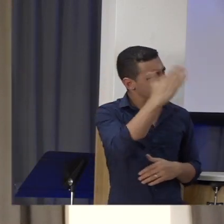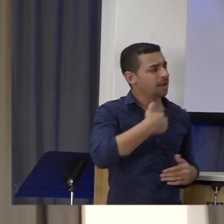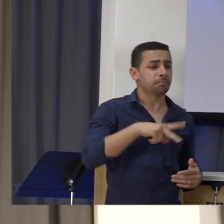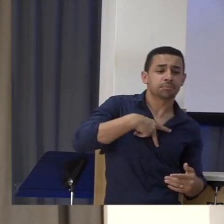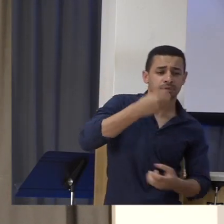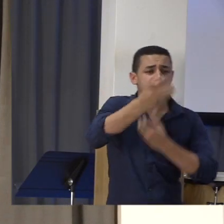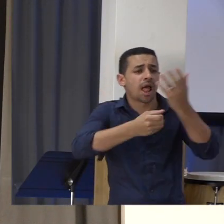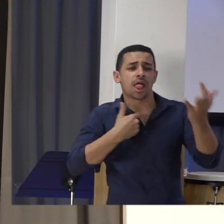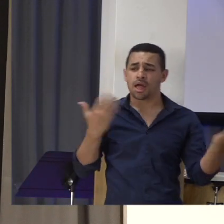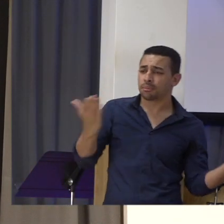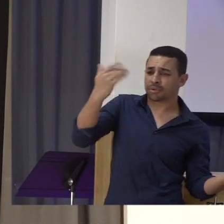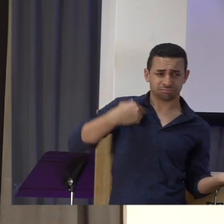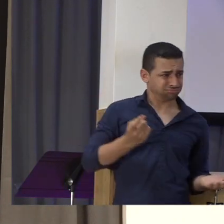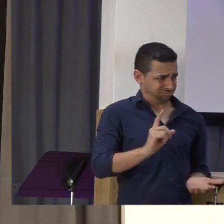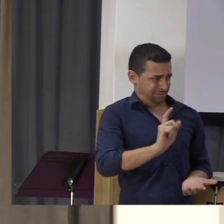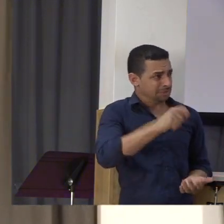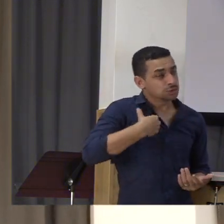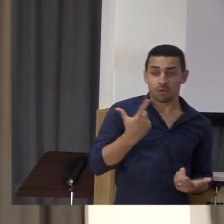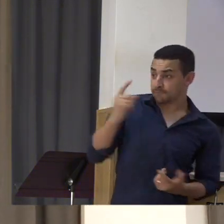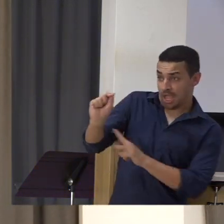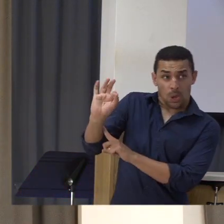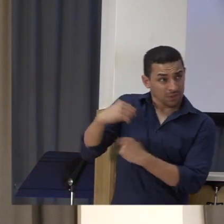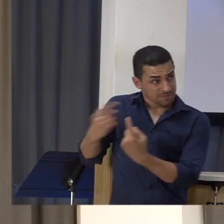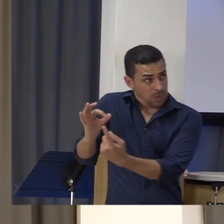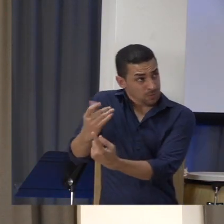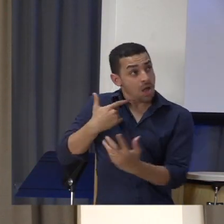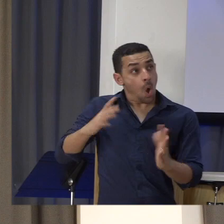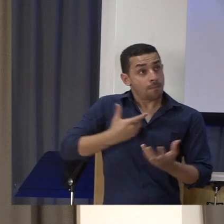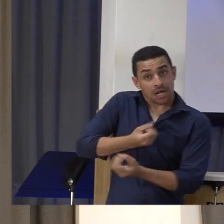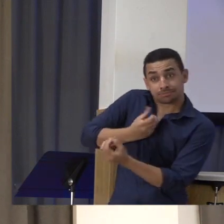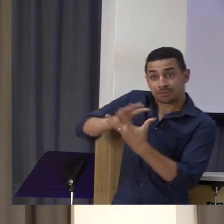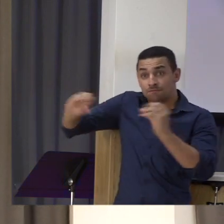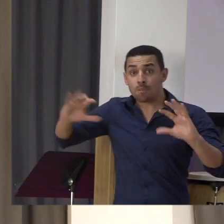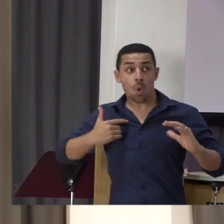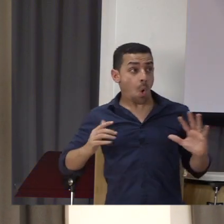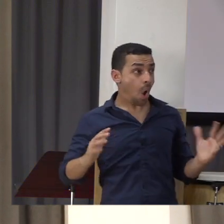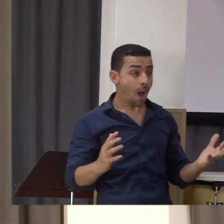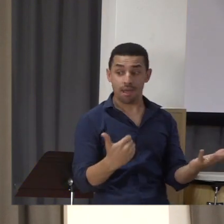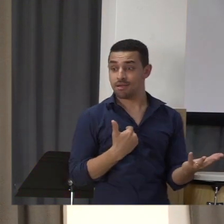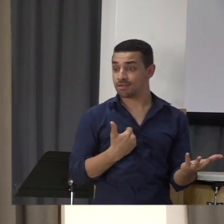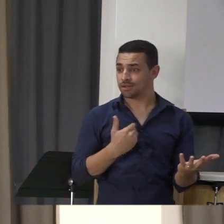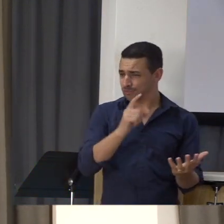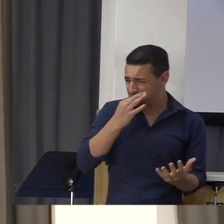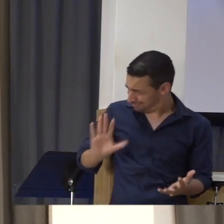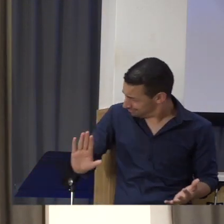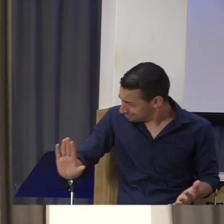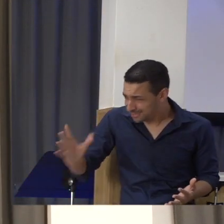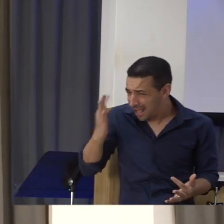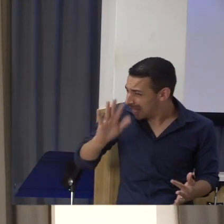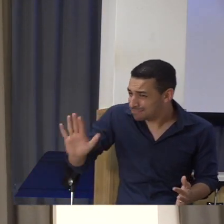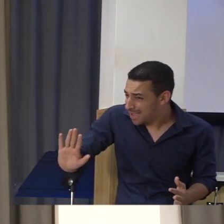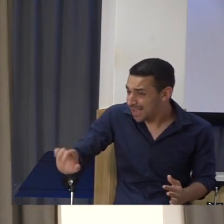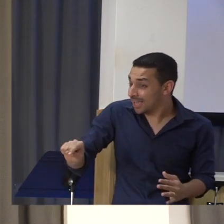parler. C'est bien bon de m'envoyer, mais comment je vais faire pour m'exprimer, pour parler, Mais Dieu lui dit, non, de toute